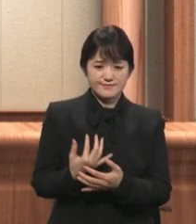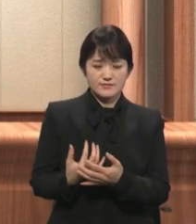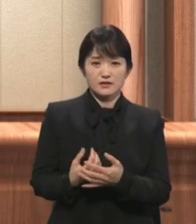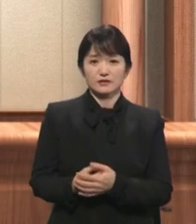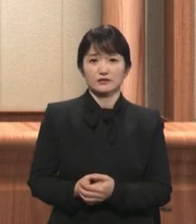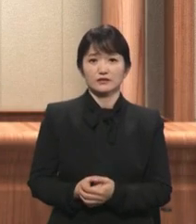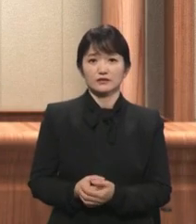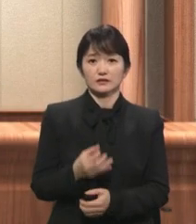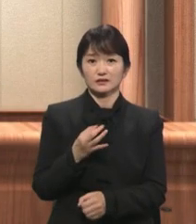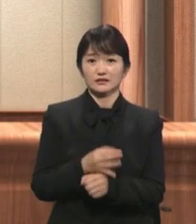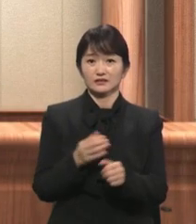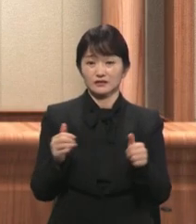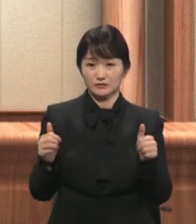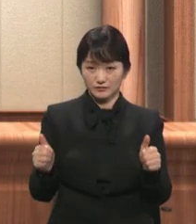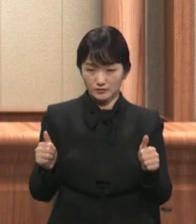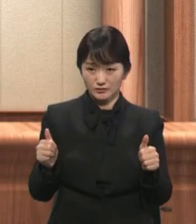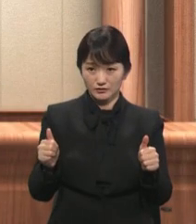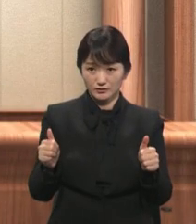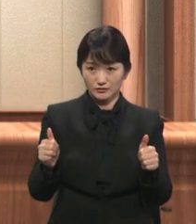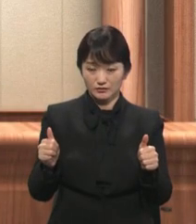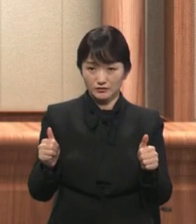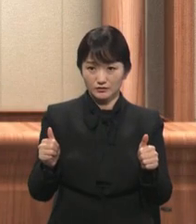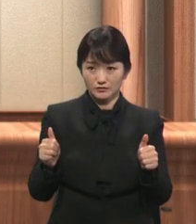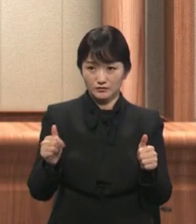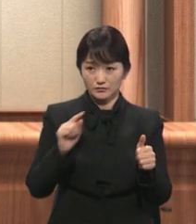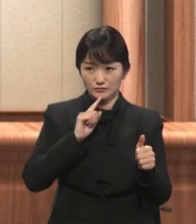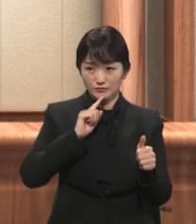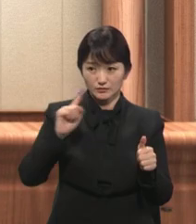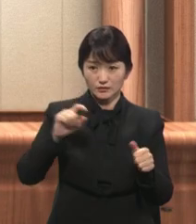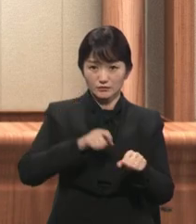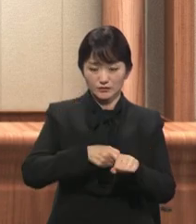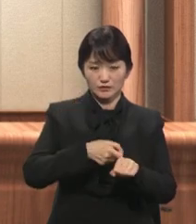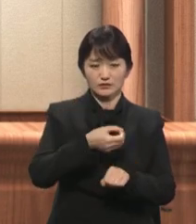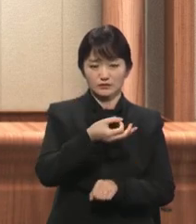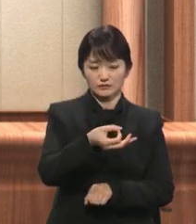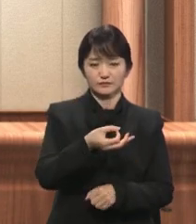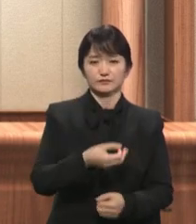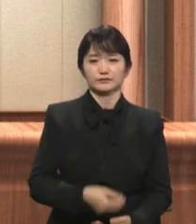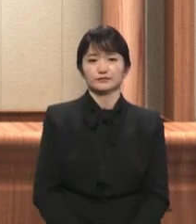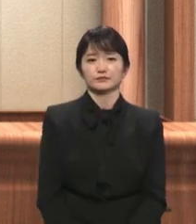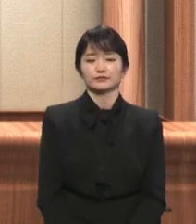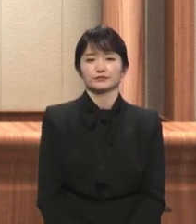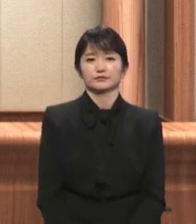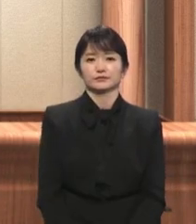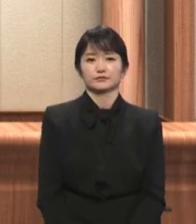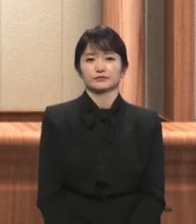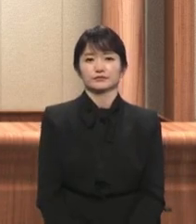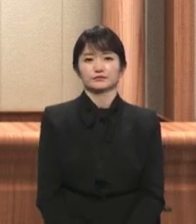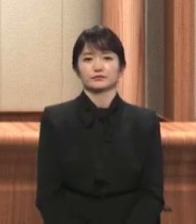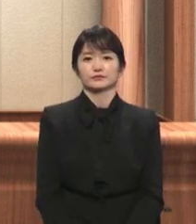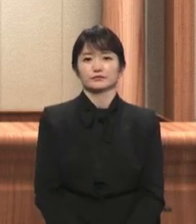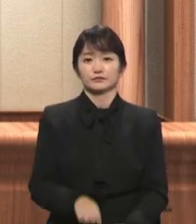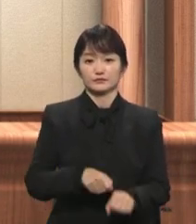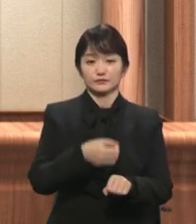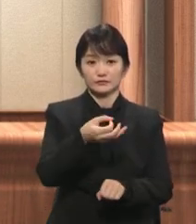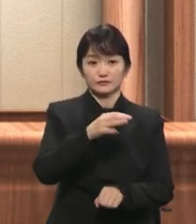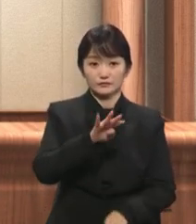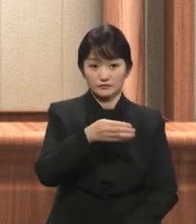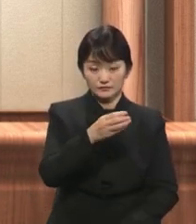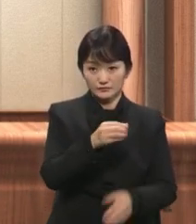나왔는데 정식 재판으로 갔다가 벌금 400만 원이 확정된 그런 상황이죠네네 맞습니다 그 벌금 400만 원 그냥 가볍게 처리하자고